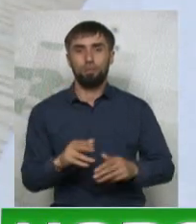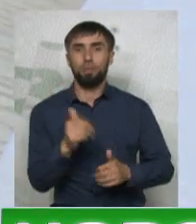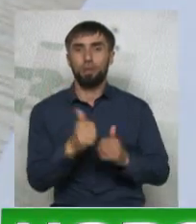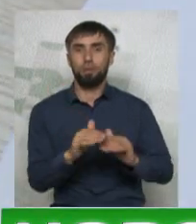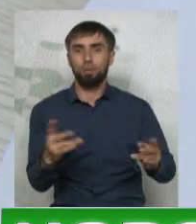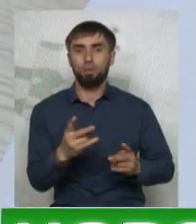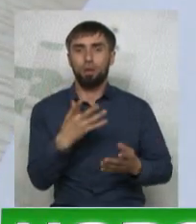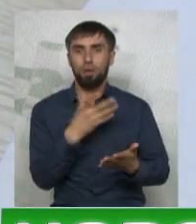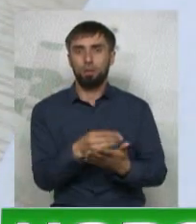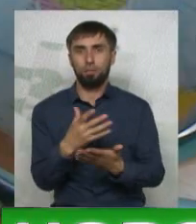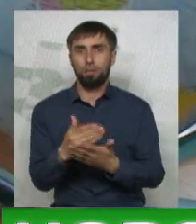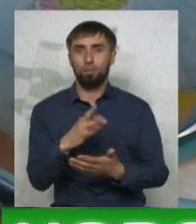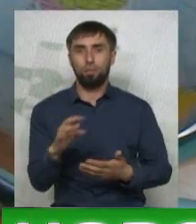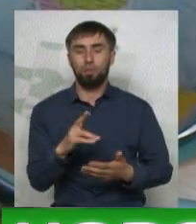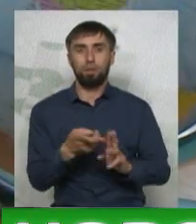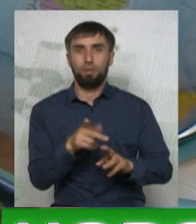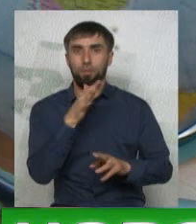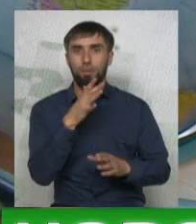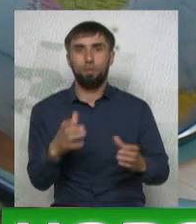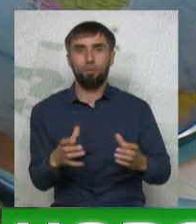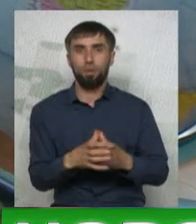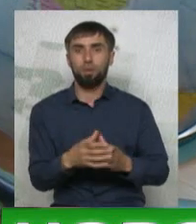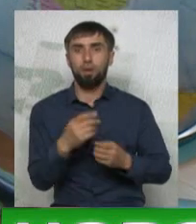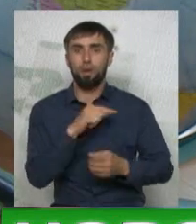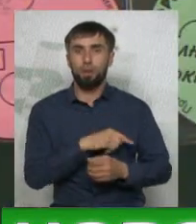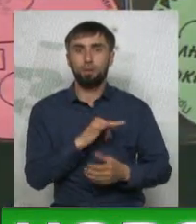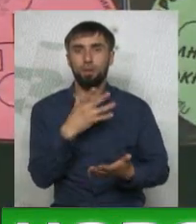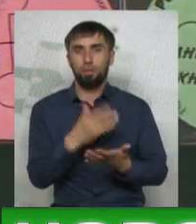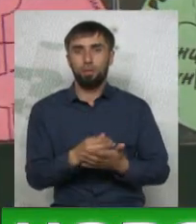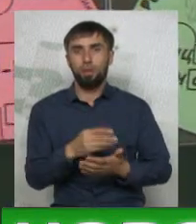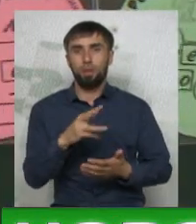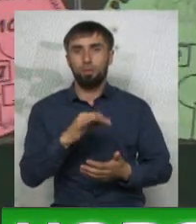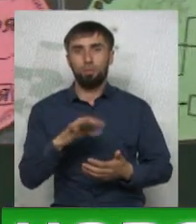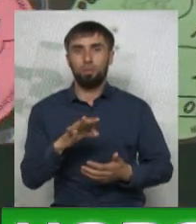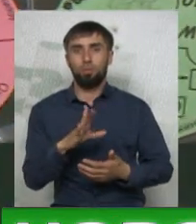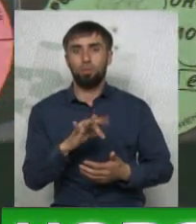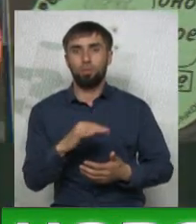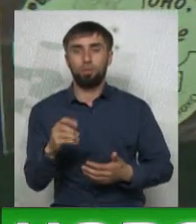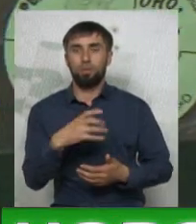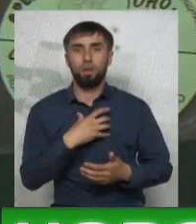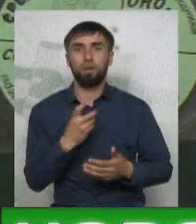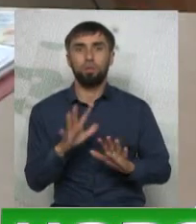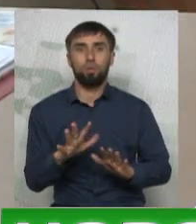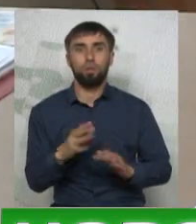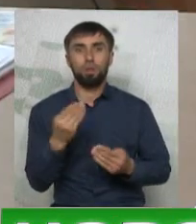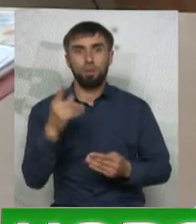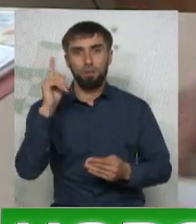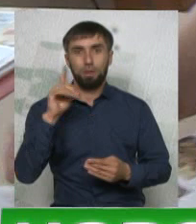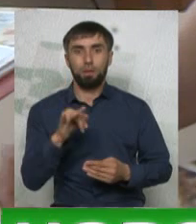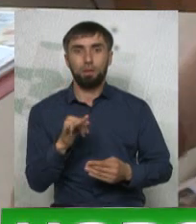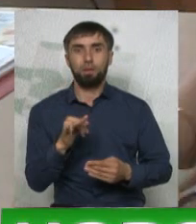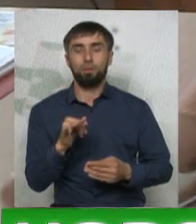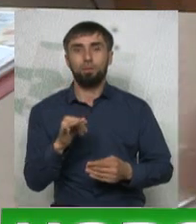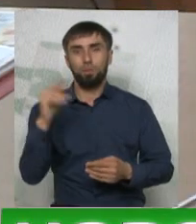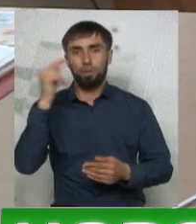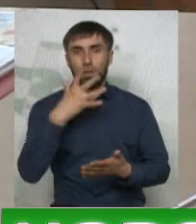ребенку нужен особый подход. В этом возрасте формируется характер и собственное мировоззрение. И здесь важно не только давать знания, но и